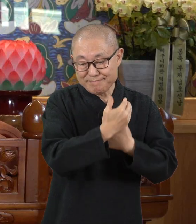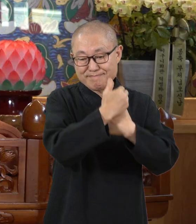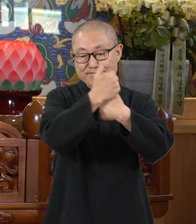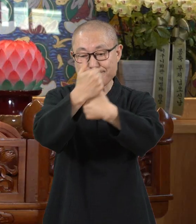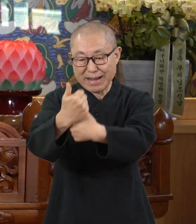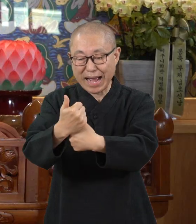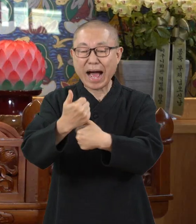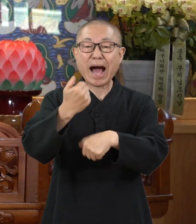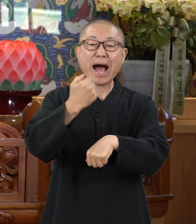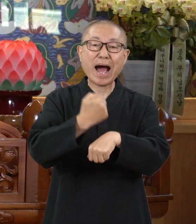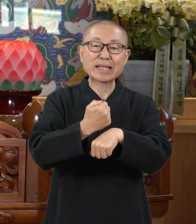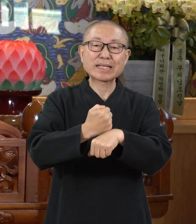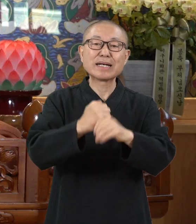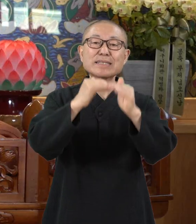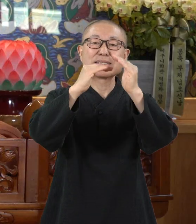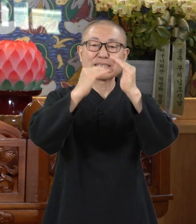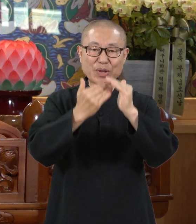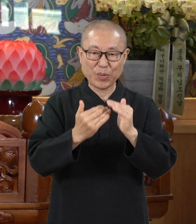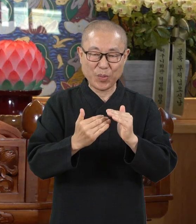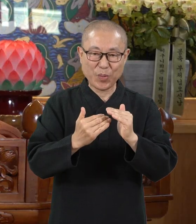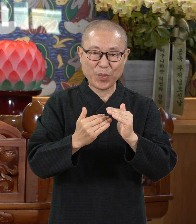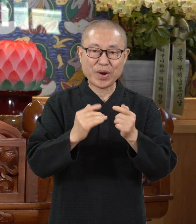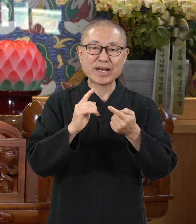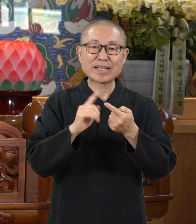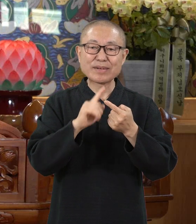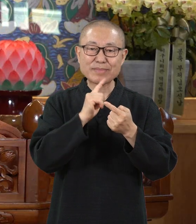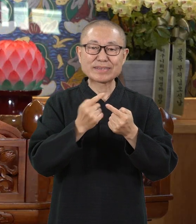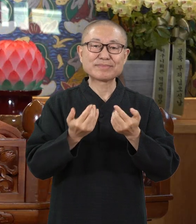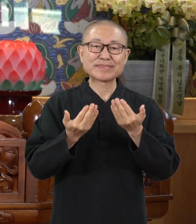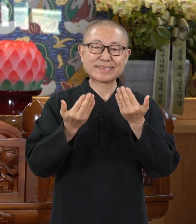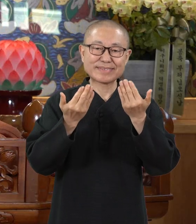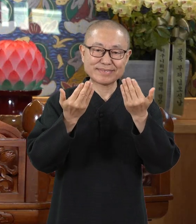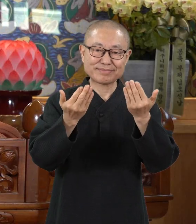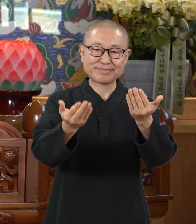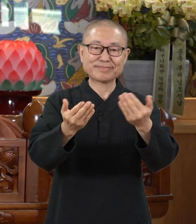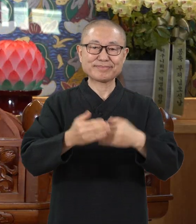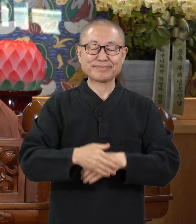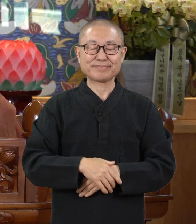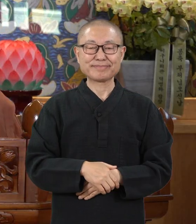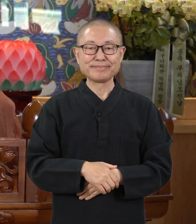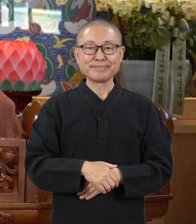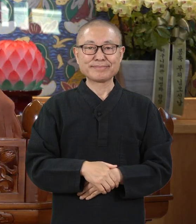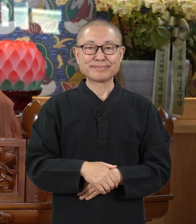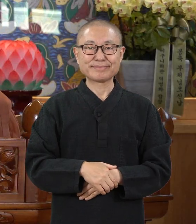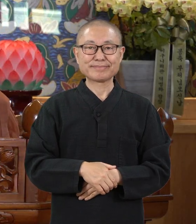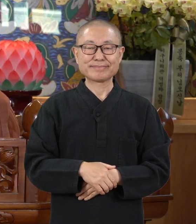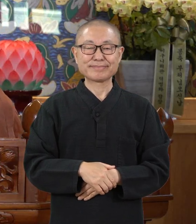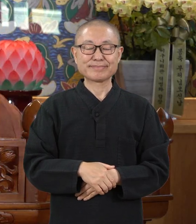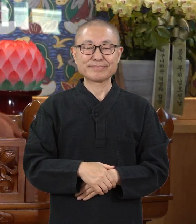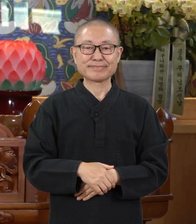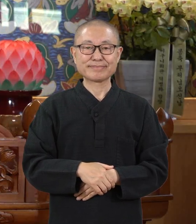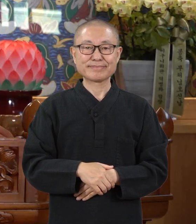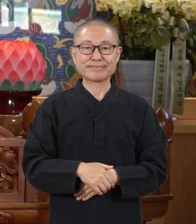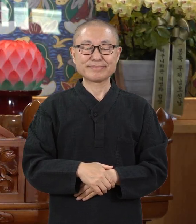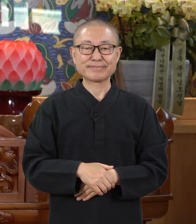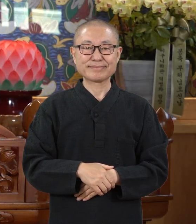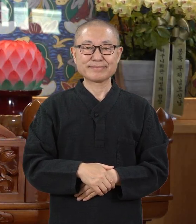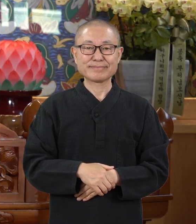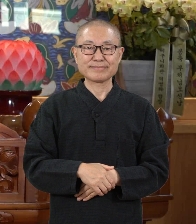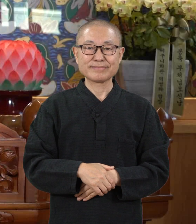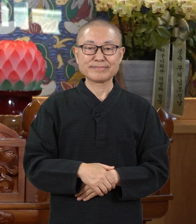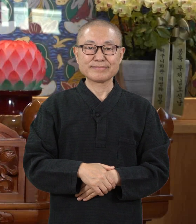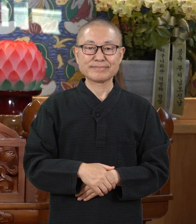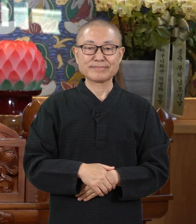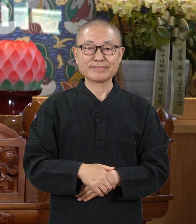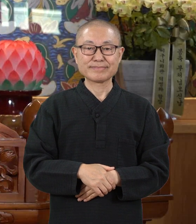정복당한다. 이런 말씀을 따라서 오늘의 말씀을 드리고자 합니다.